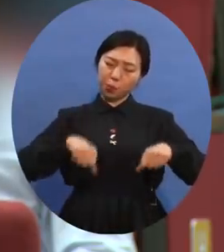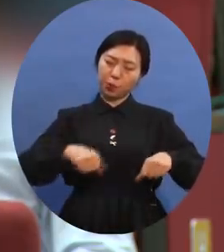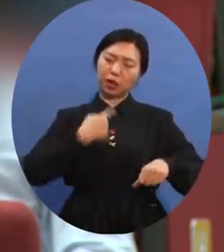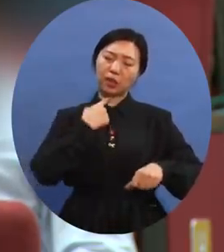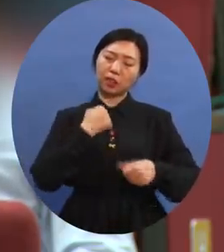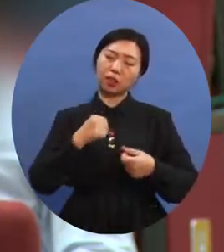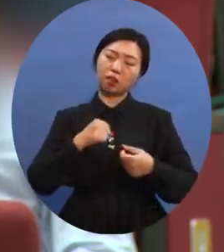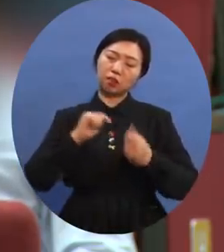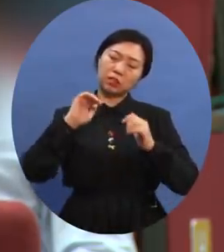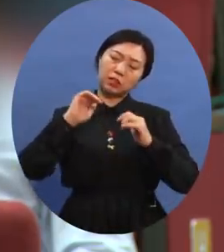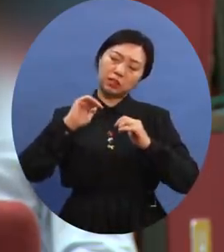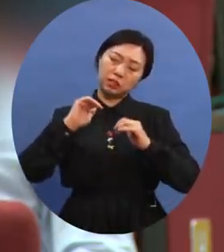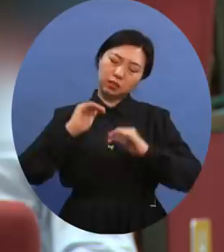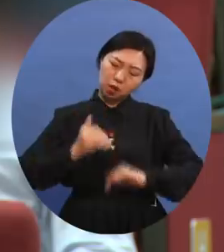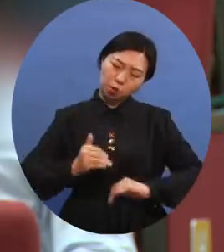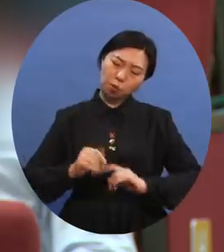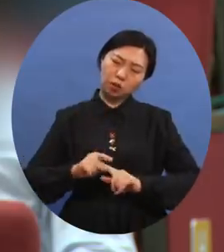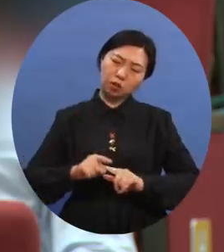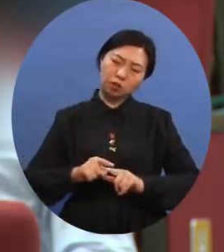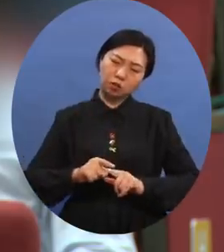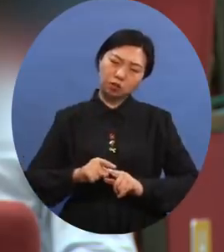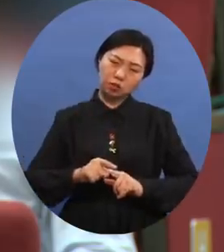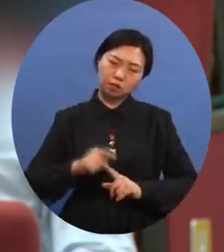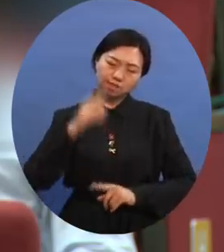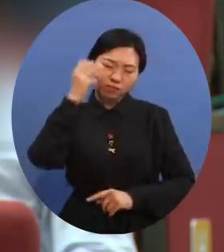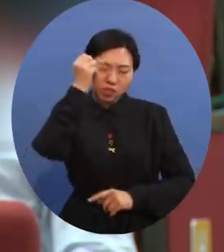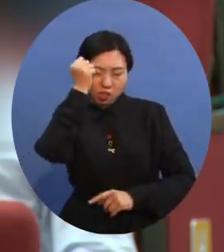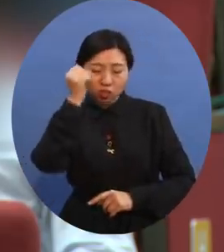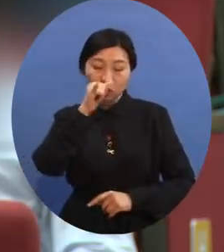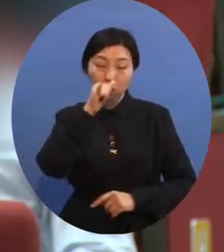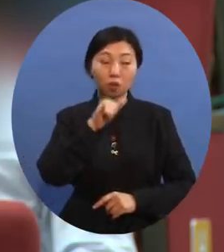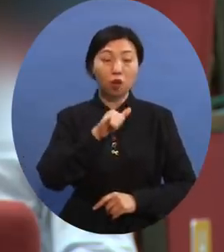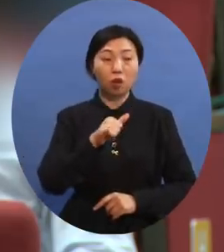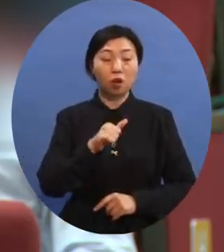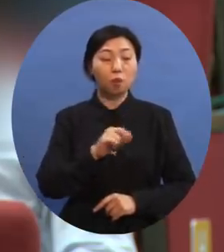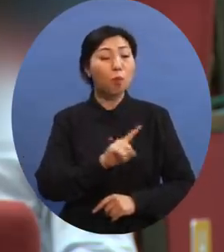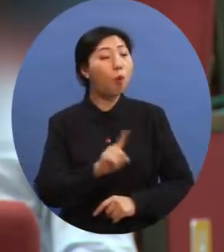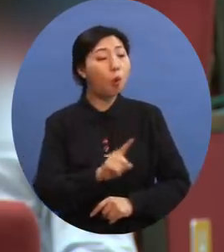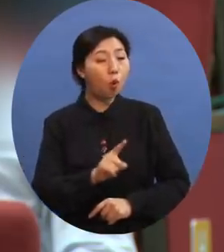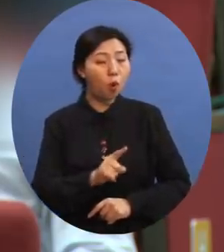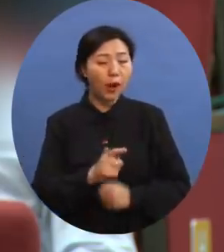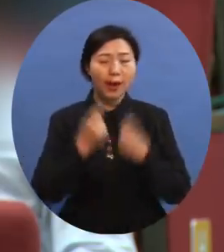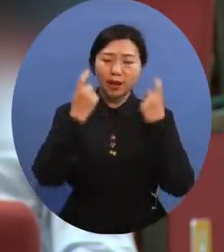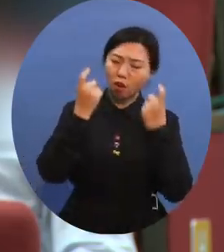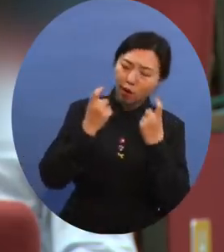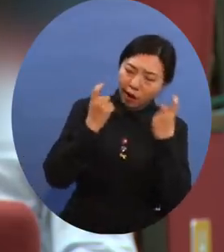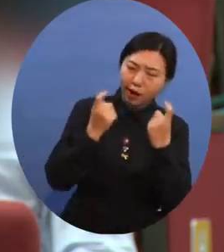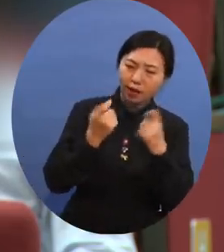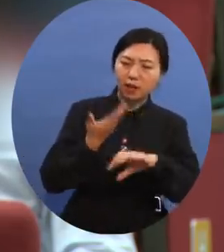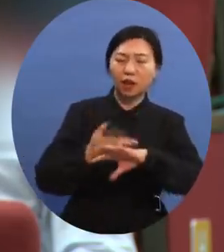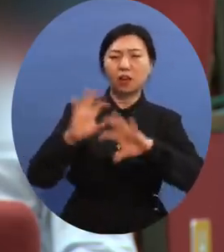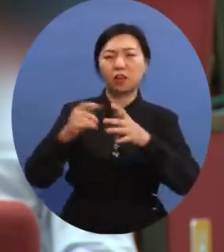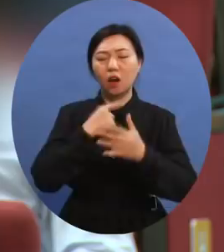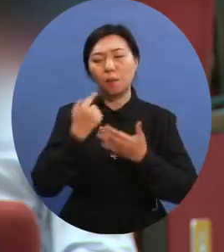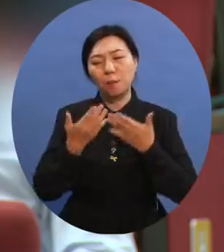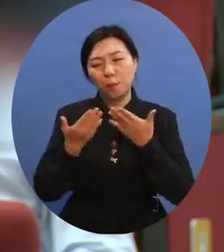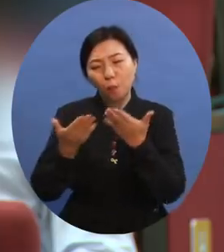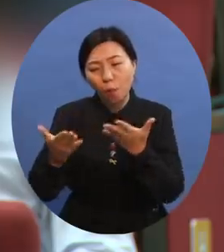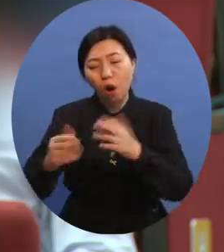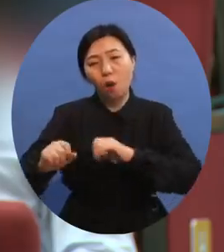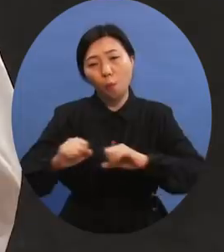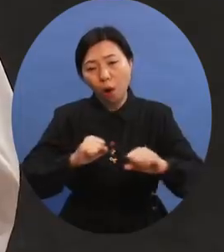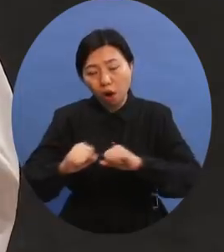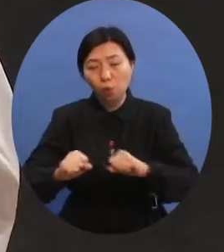것들이 계속 눈에 밟혀서 뭐 어떤 이거를 거? 뭐 여행이라든지 해외 봉사활동이라든지 이런 걸